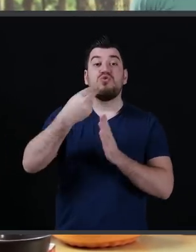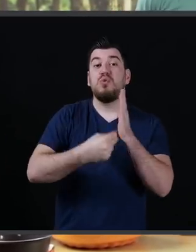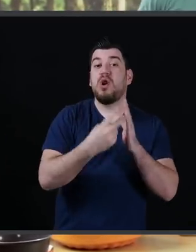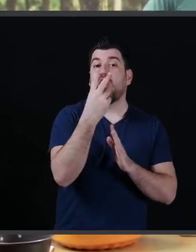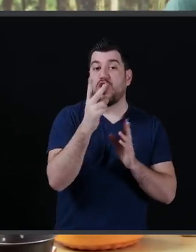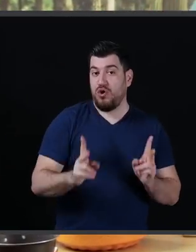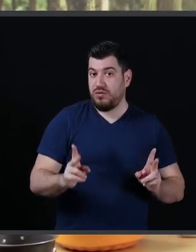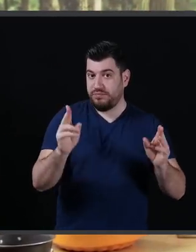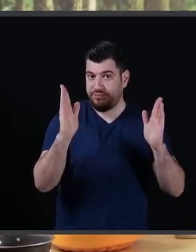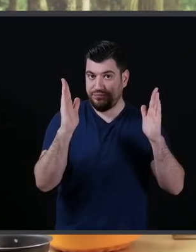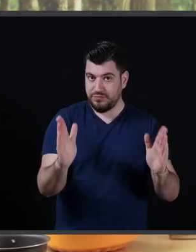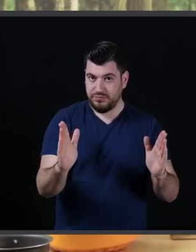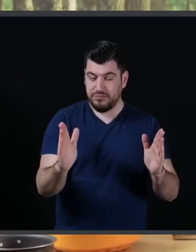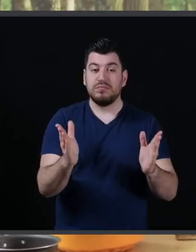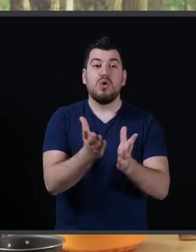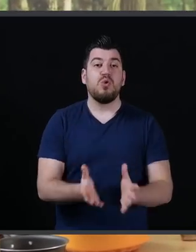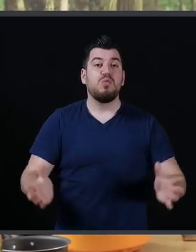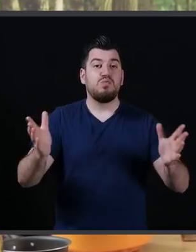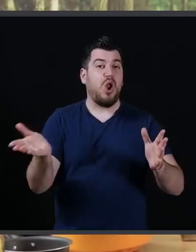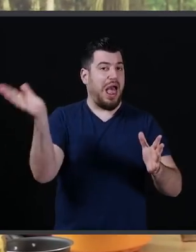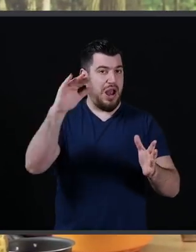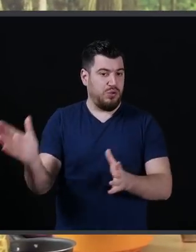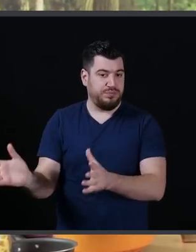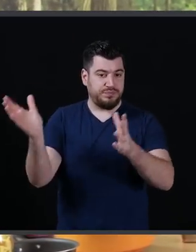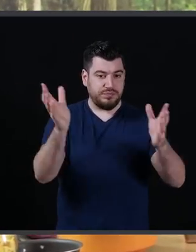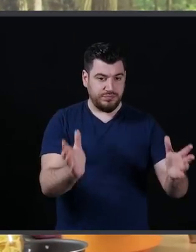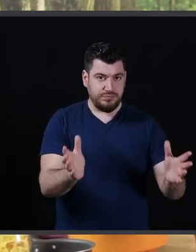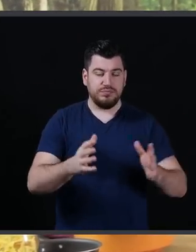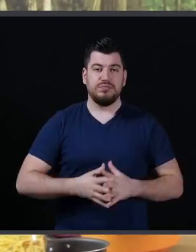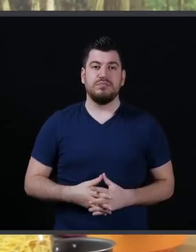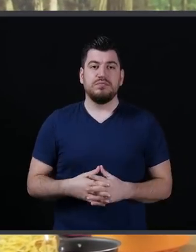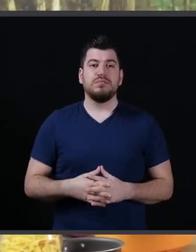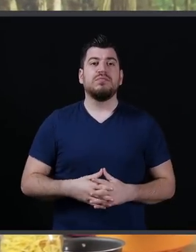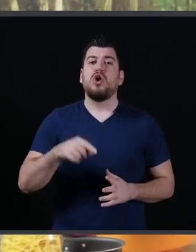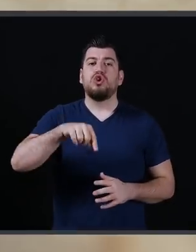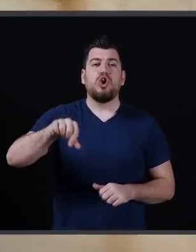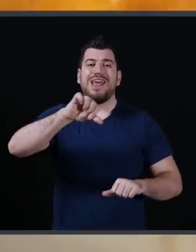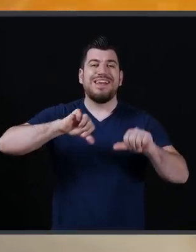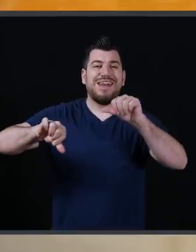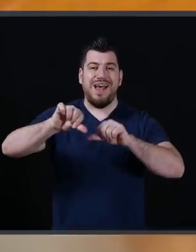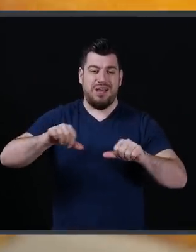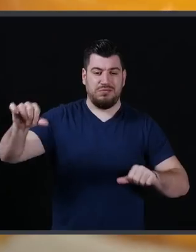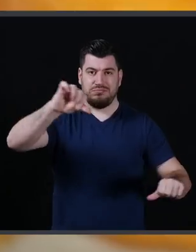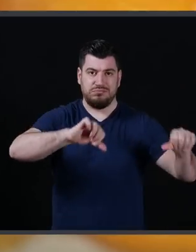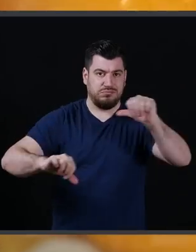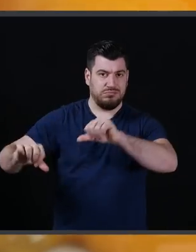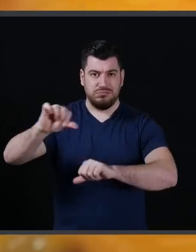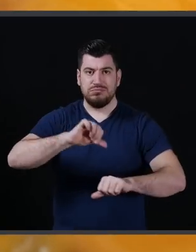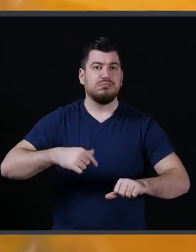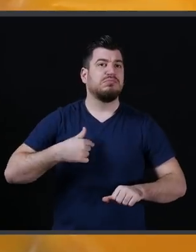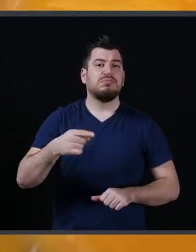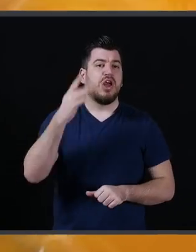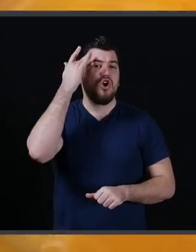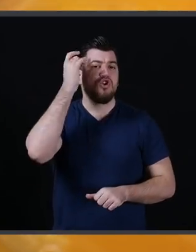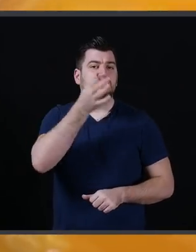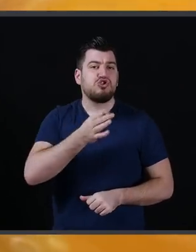Αυτό και να μην είναι τόσο μεγάλο Δεν πειράζει Λοιπόν Και θα ρίξω όλα τα υγρά μου μέσα Θα ρίξω μέσα Τους κρόκους Έξι κρόκια συνταγή Οχτώ